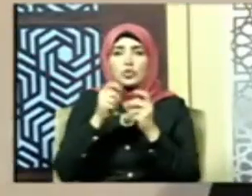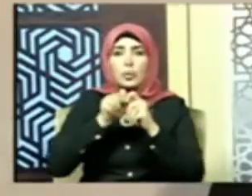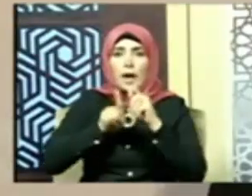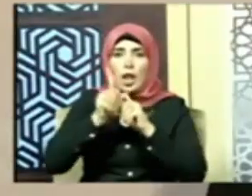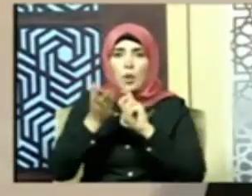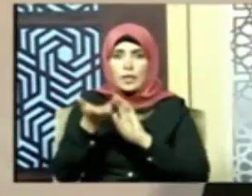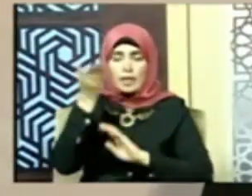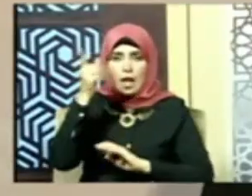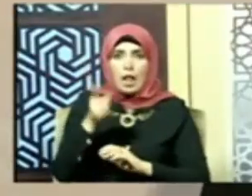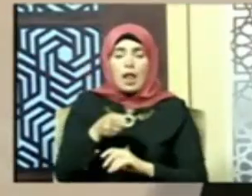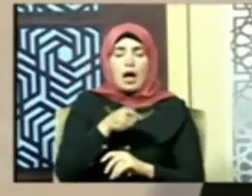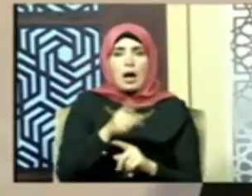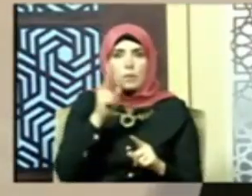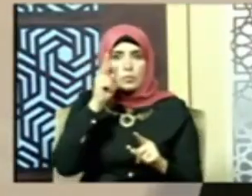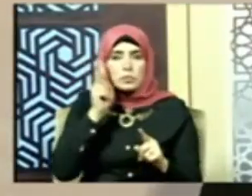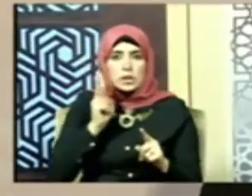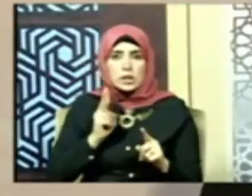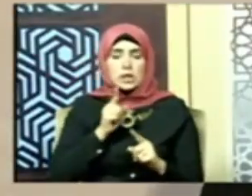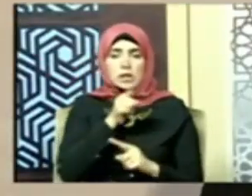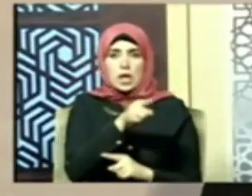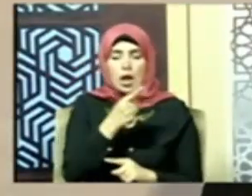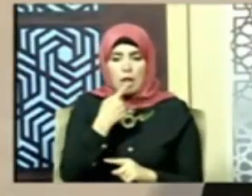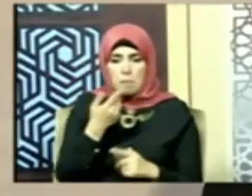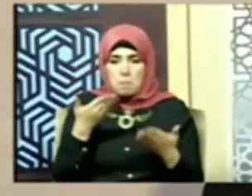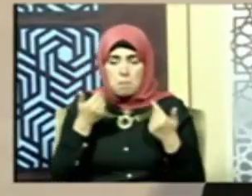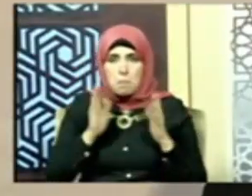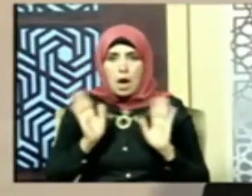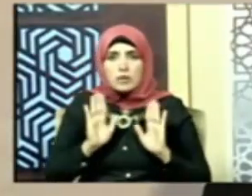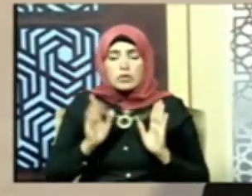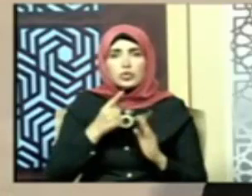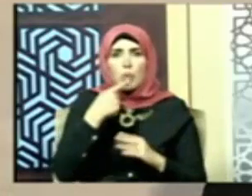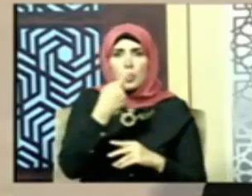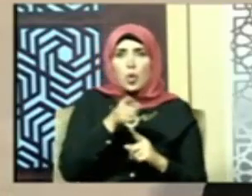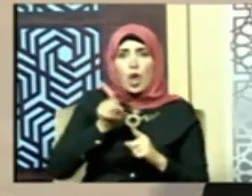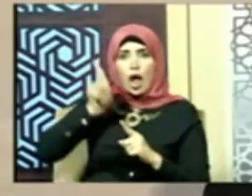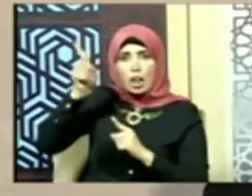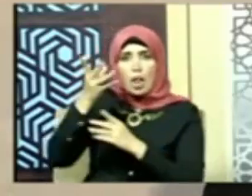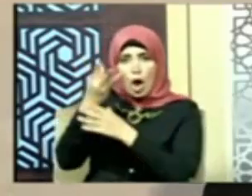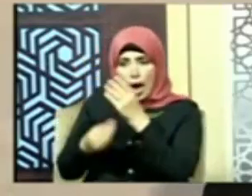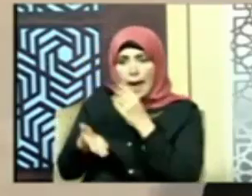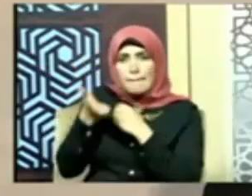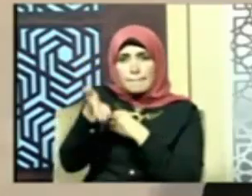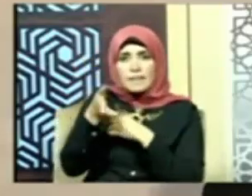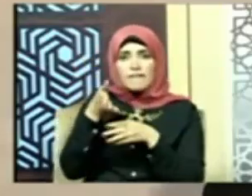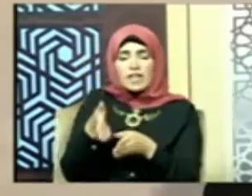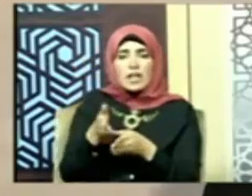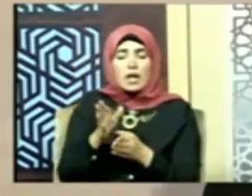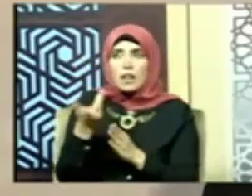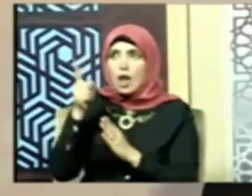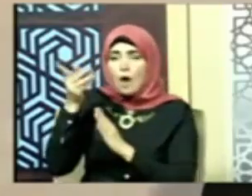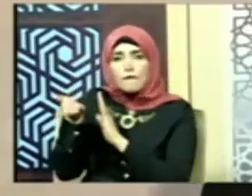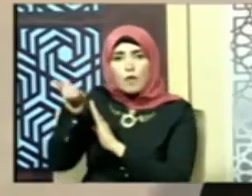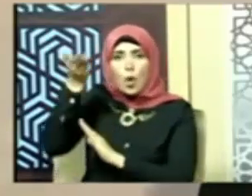مستغربا ومستنكرا تطاولهم على ذاته العليه: